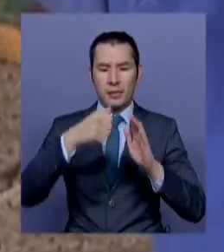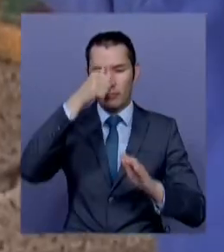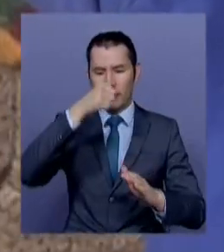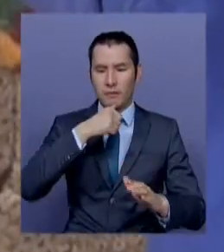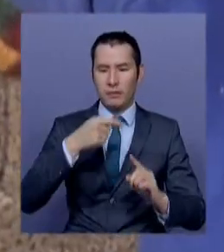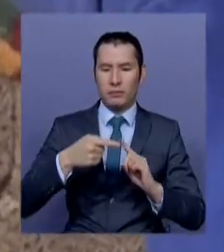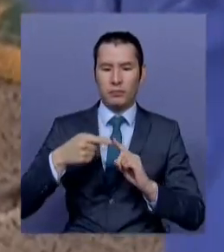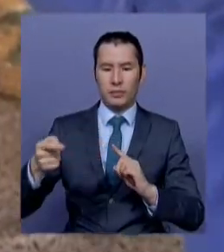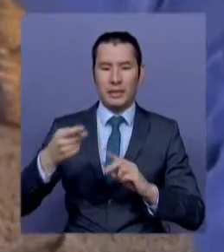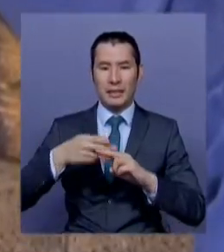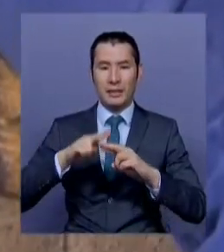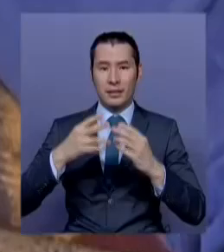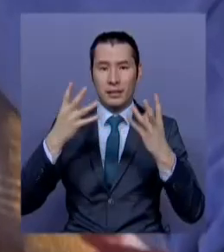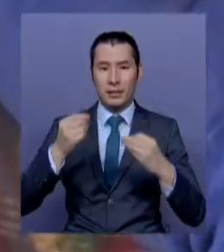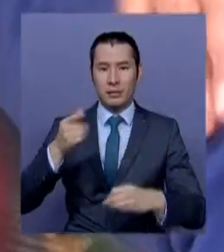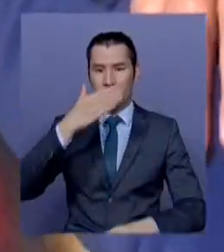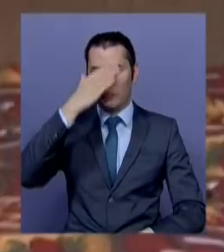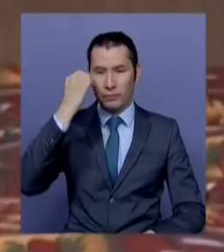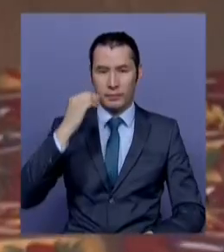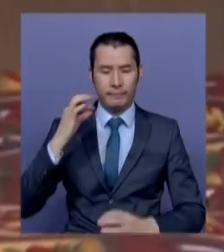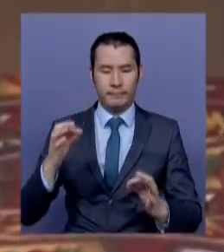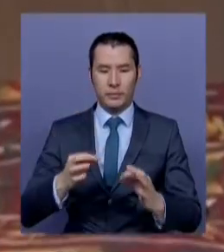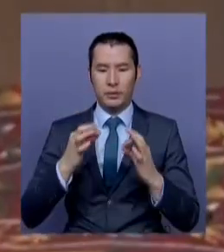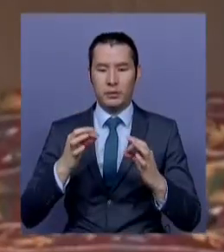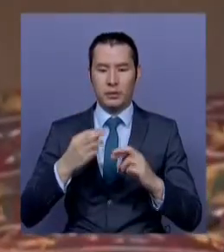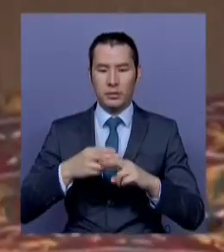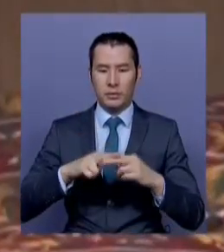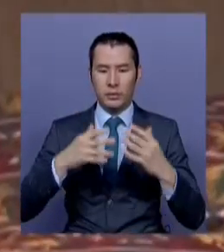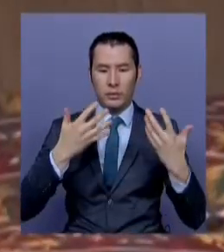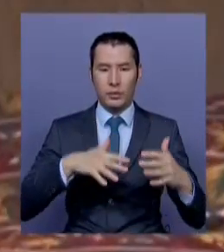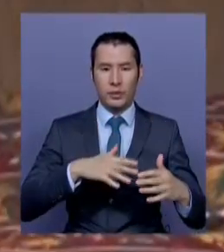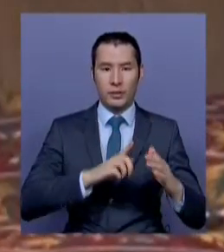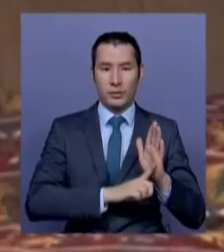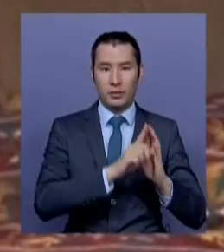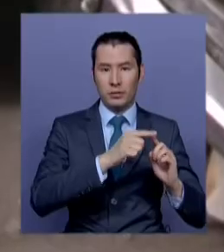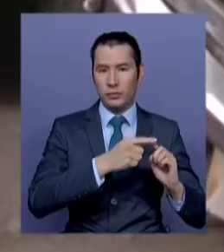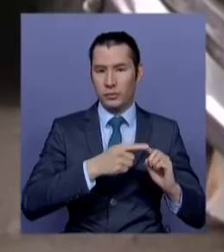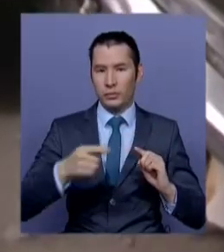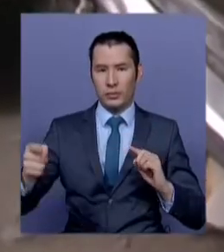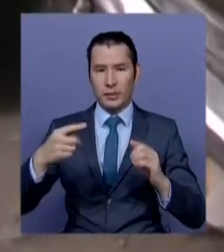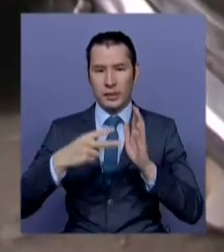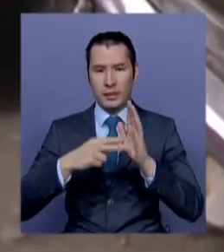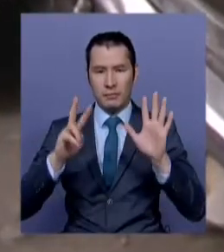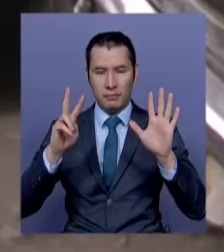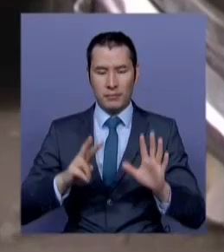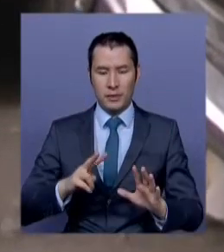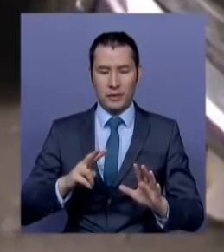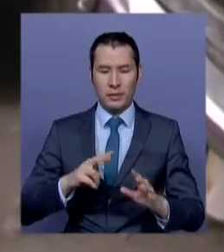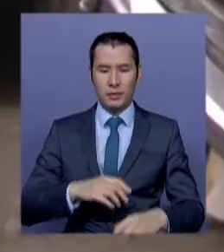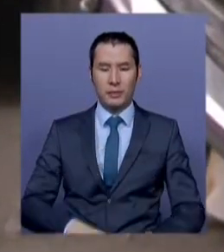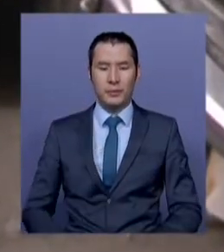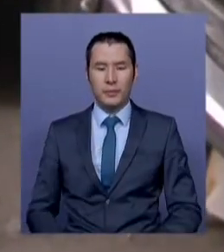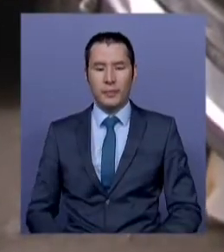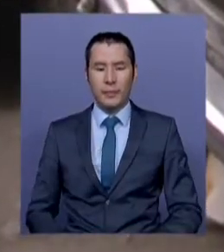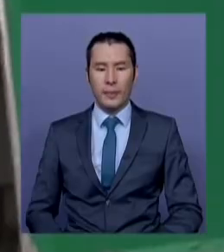сол күнді ұмыт алмайды. Себебі қайғының бастауы болып, ет жақындарын келмеске аттандырған апат 26 қазан орын